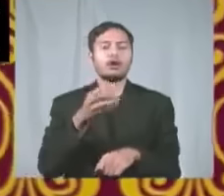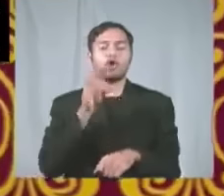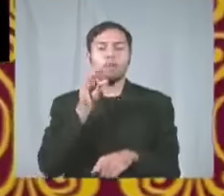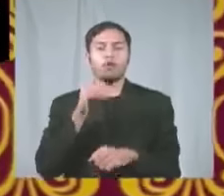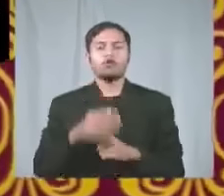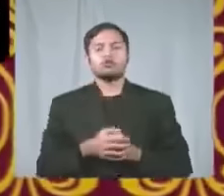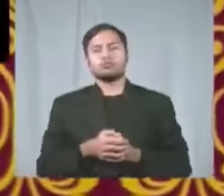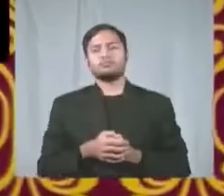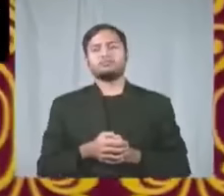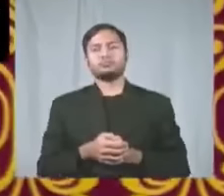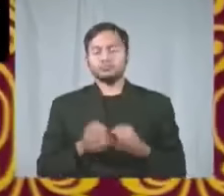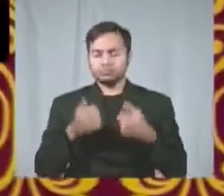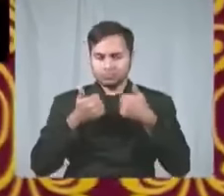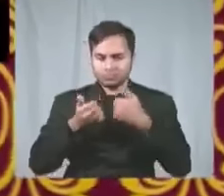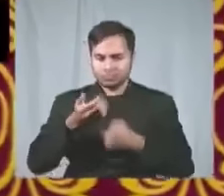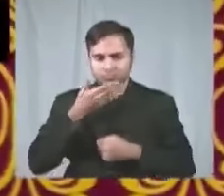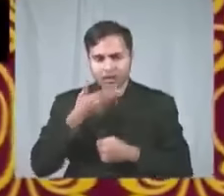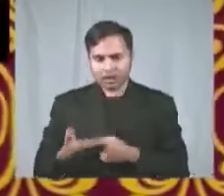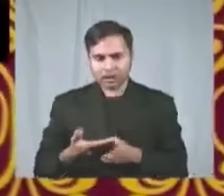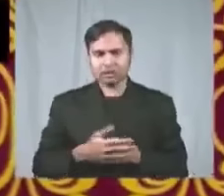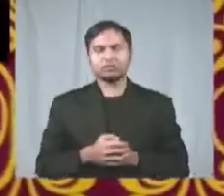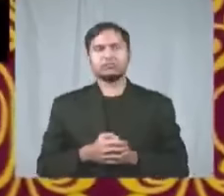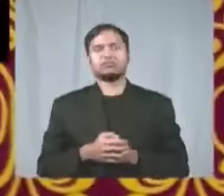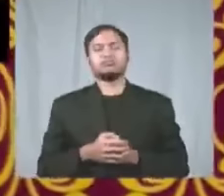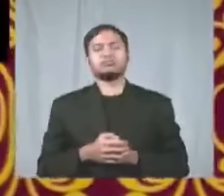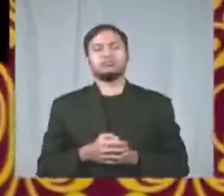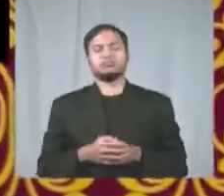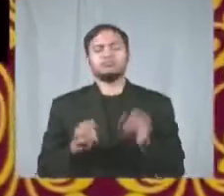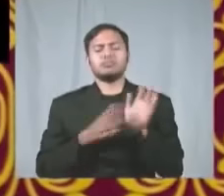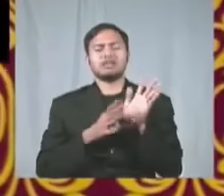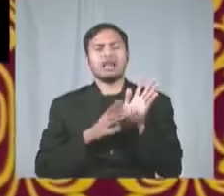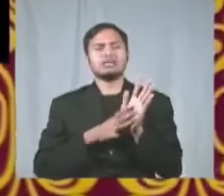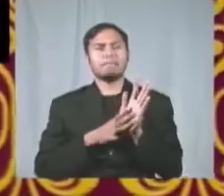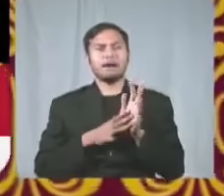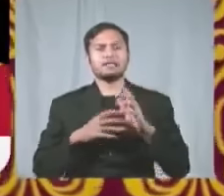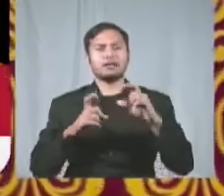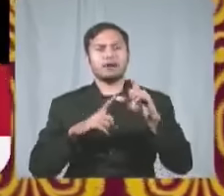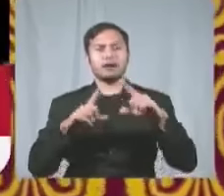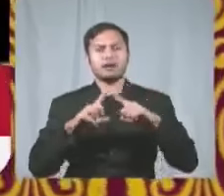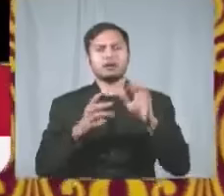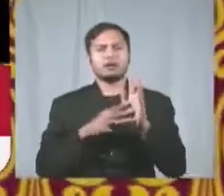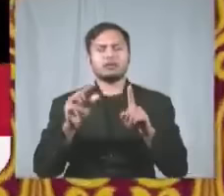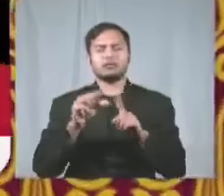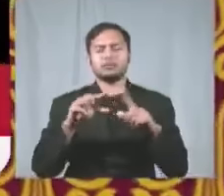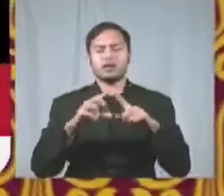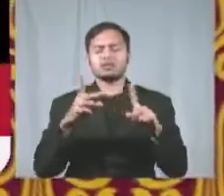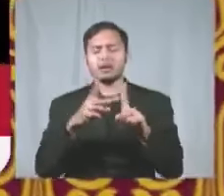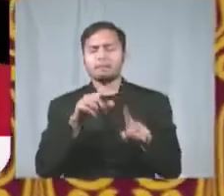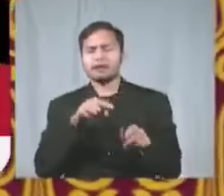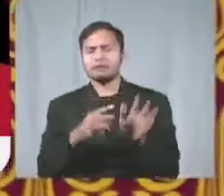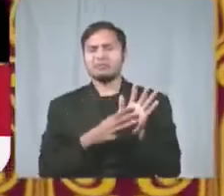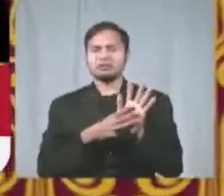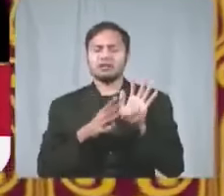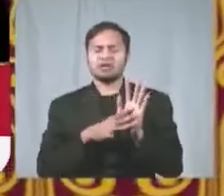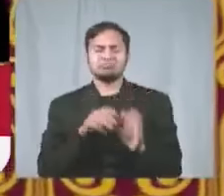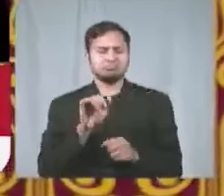Baik, terima kasih. Permasalahan sampah di mana-mana memang sangat komplit dan ini